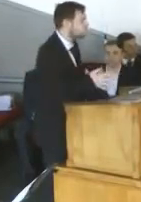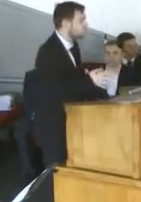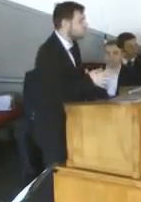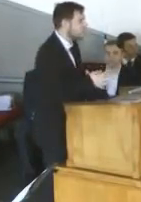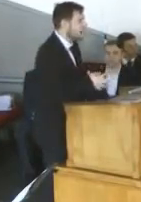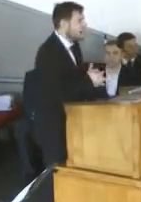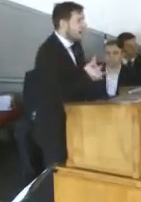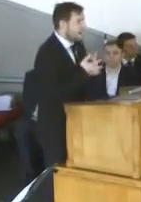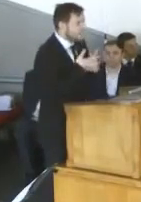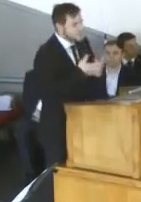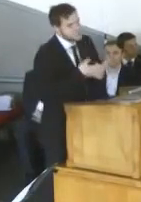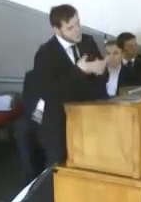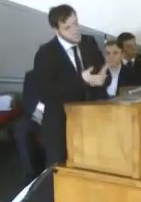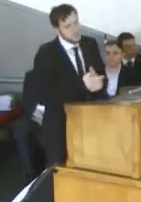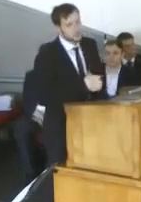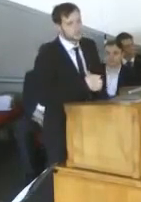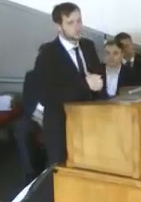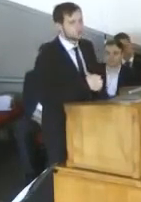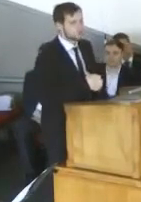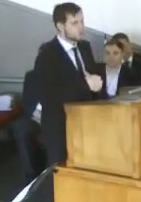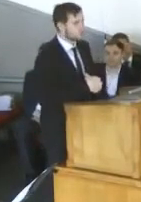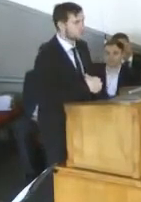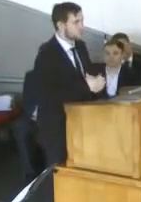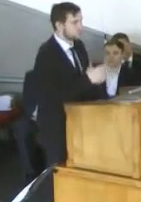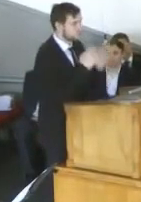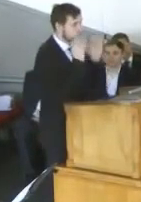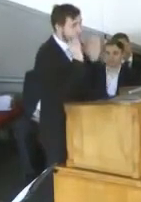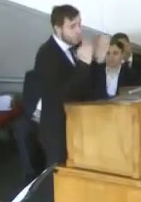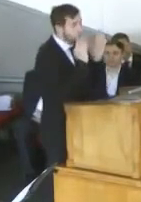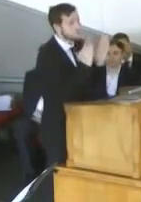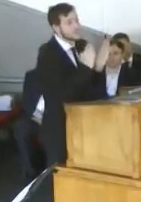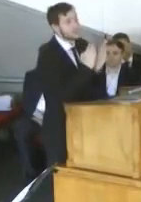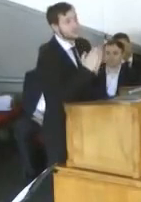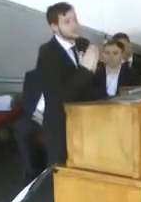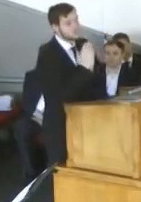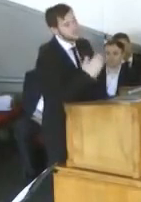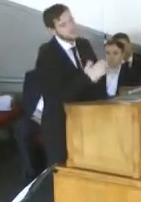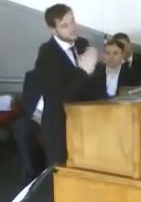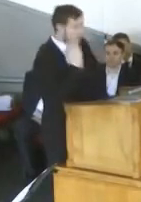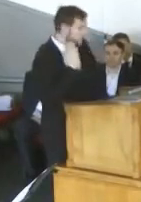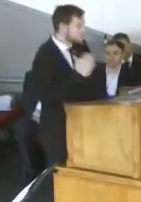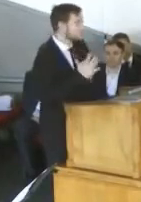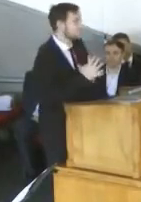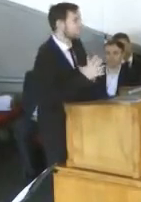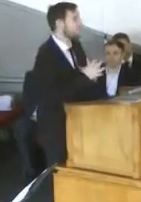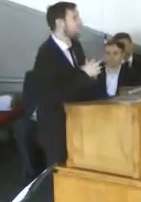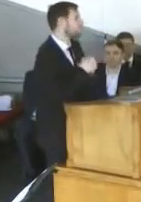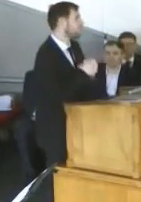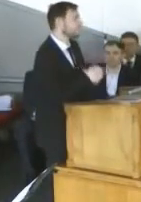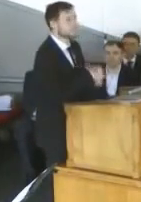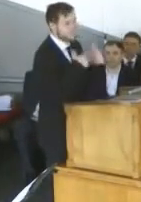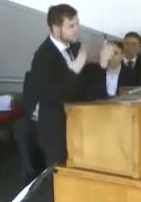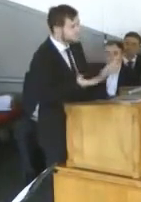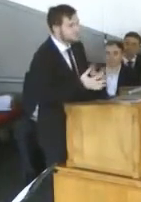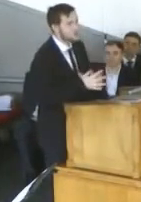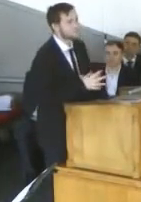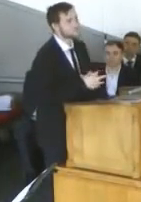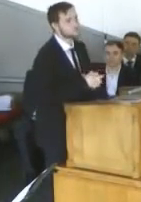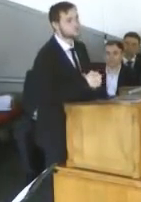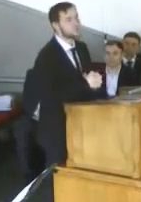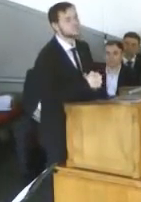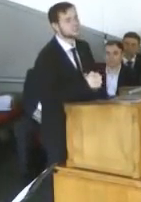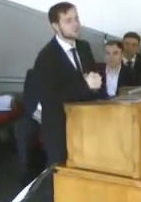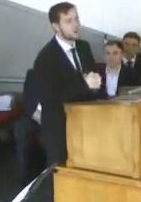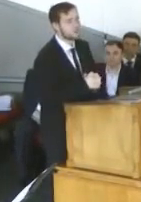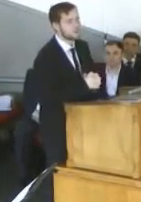Біблію. Але через цей проєкт ми хочемо показати, що є одна Біблія в перекладі Івана Огієнка, яка сприймається